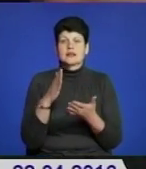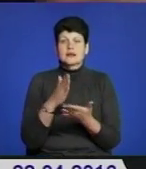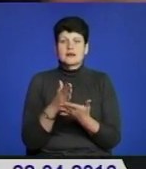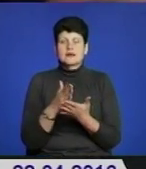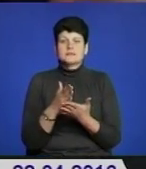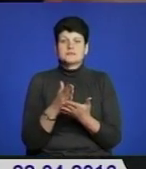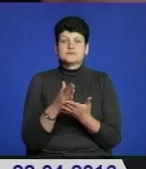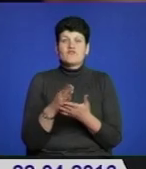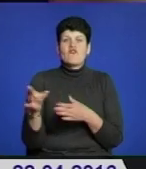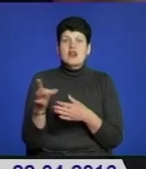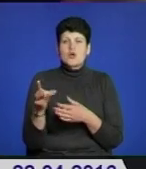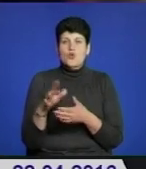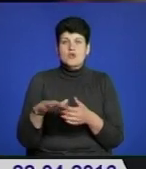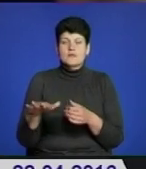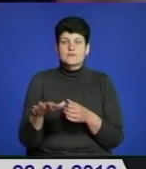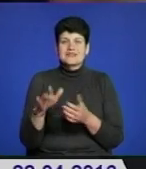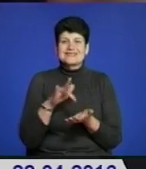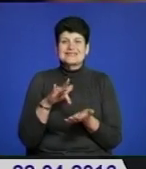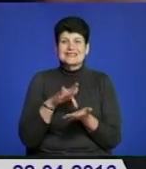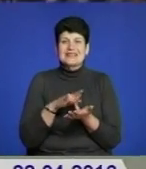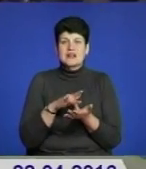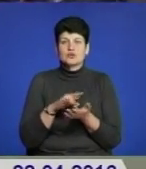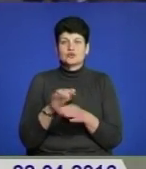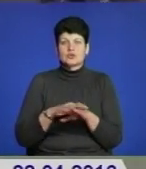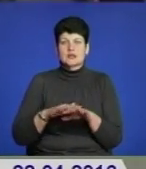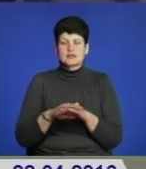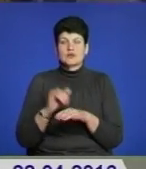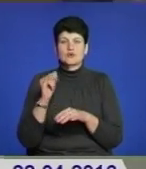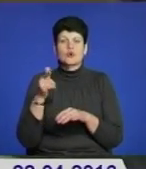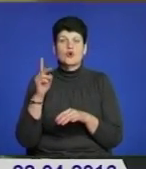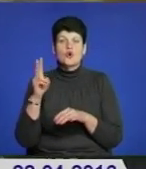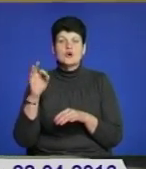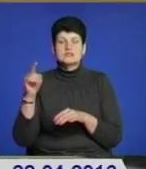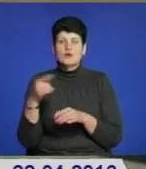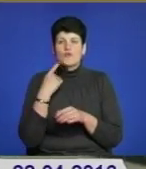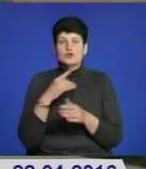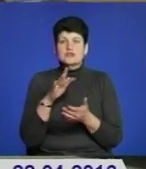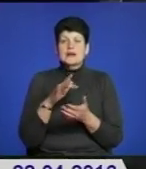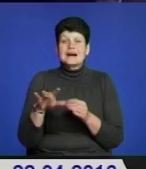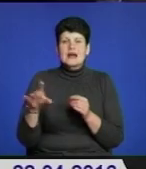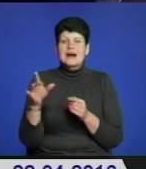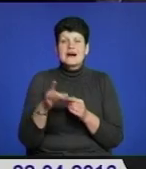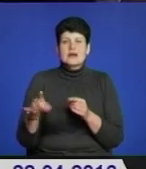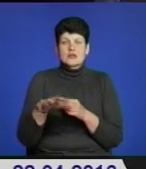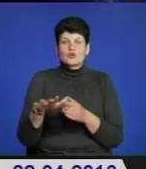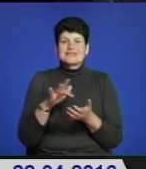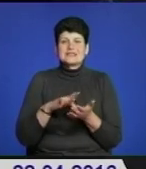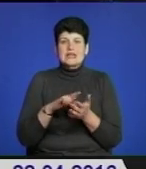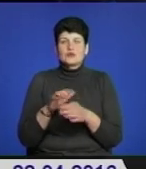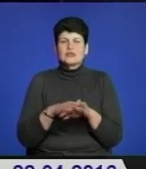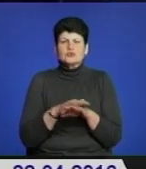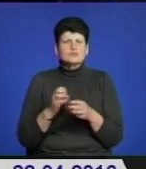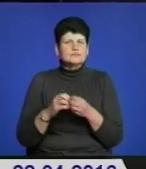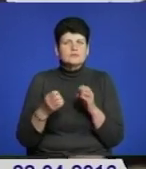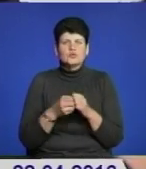знаходиться в районі центрального ринку. Ігор Козак каже, що район центрального ринку – один з найбільш проблематичних.